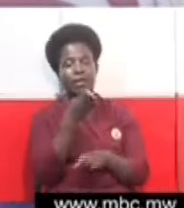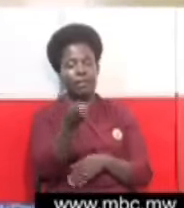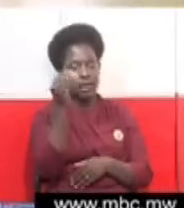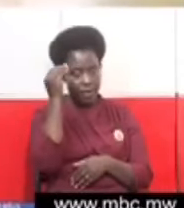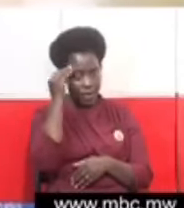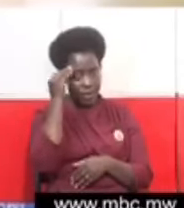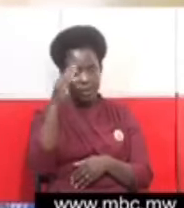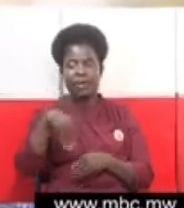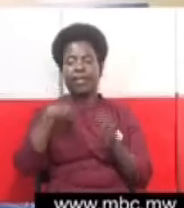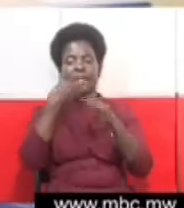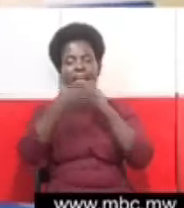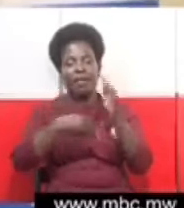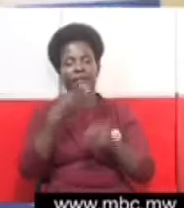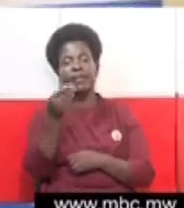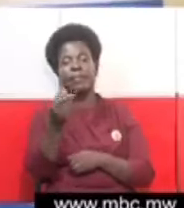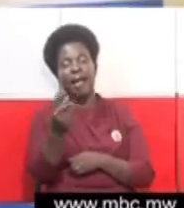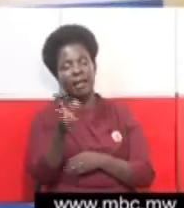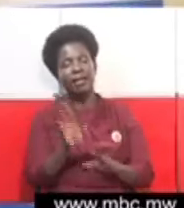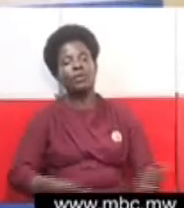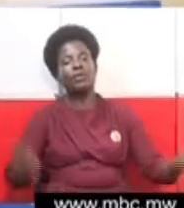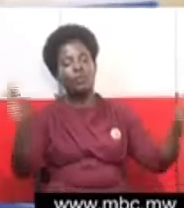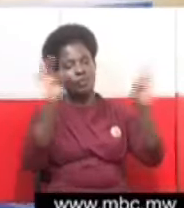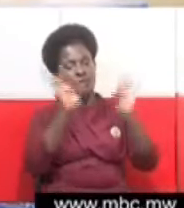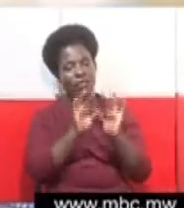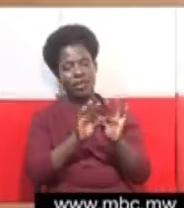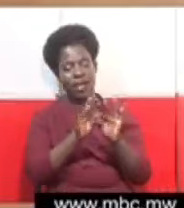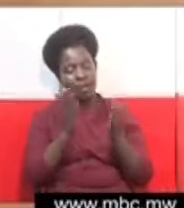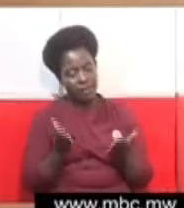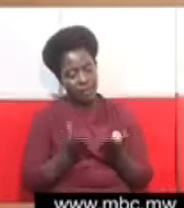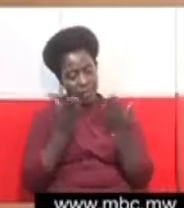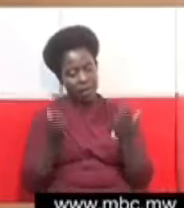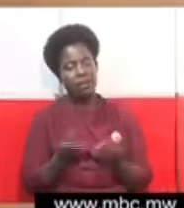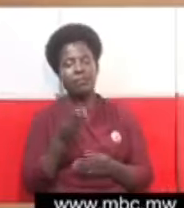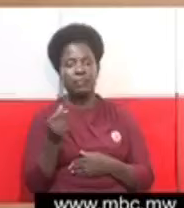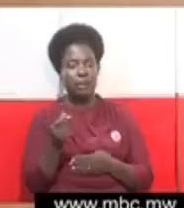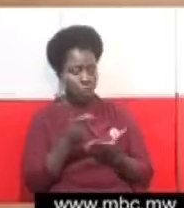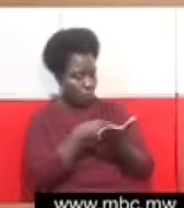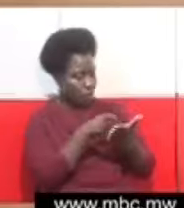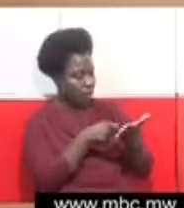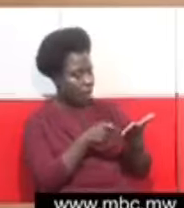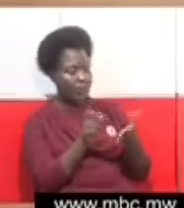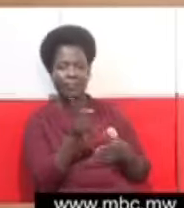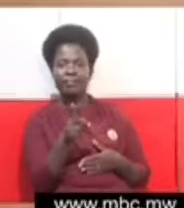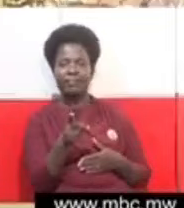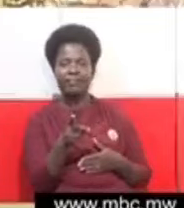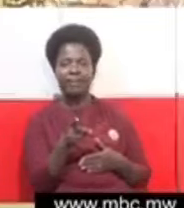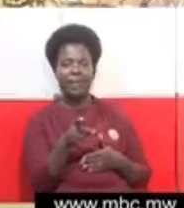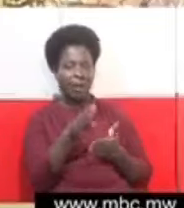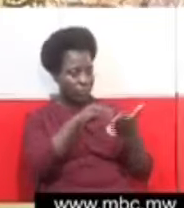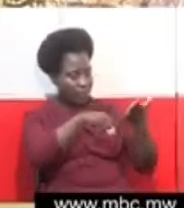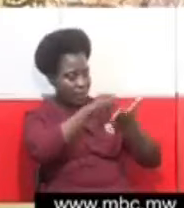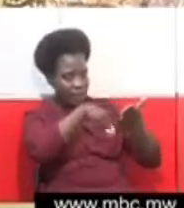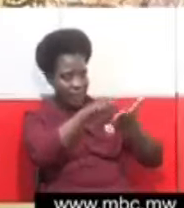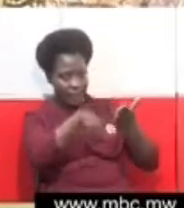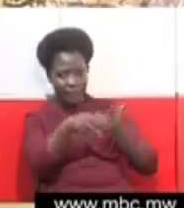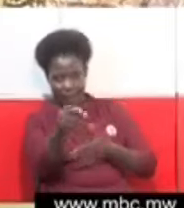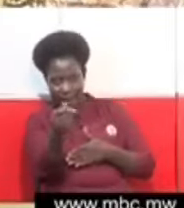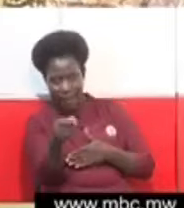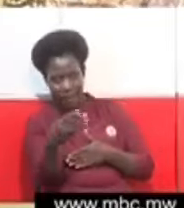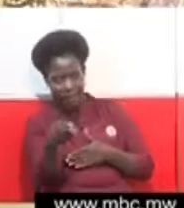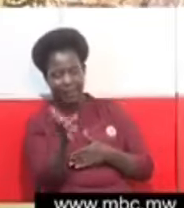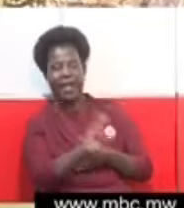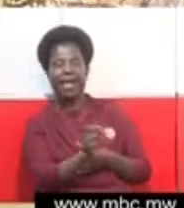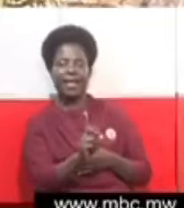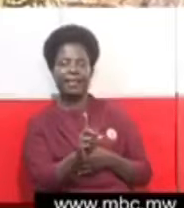ina iliyonse ya Malawi njofunika ndipo izisamalika posayilembalemba kapena kuipinda. Pempo latu ndakuta Malawi